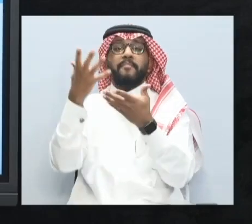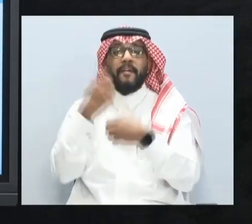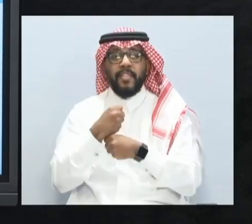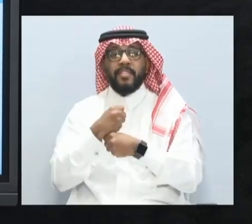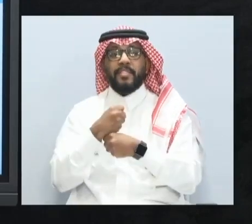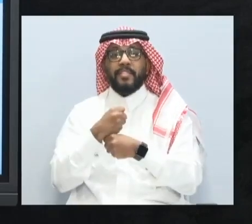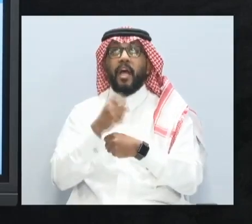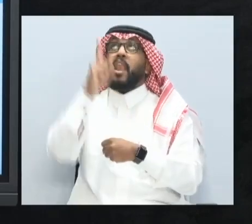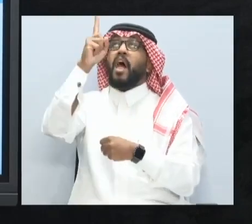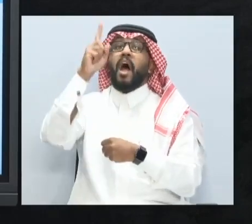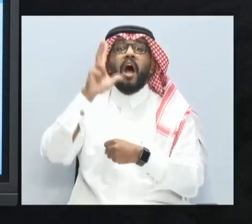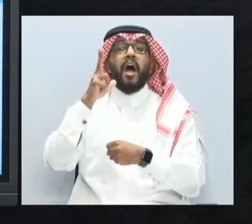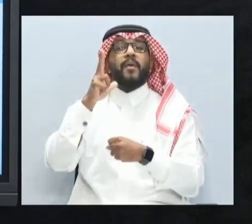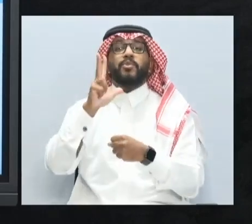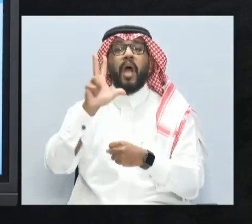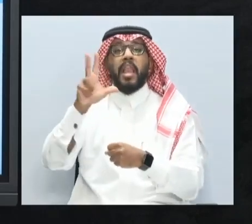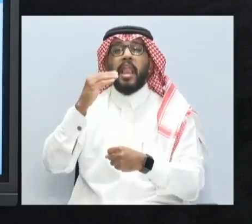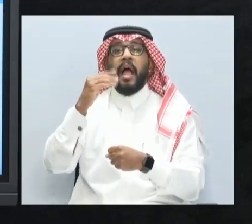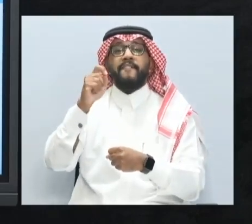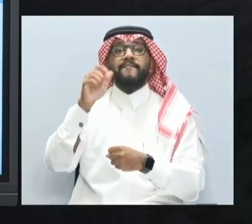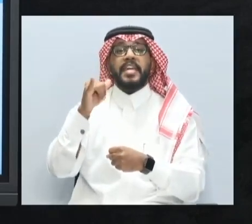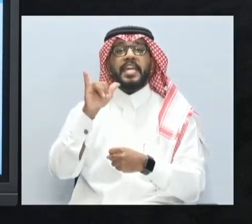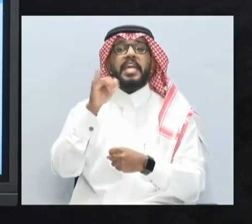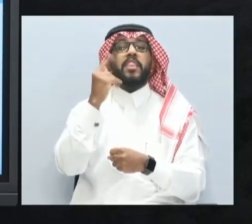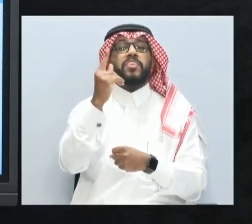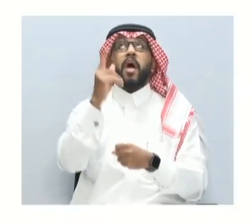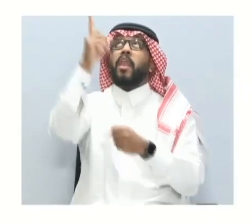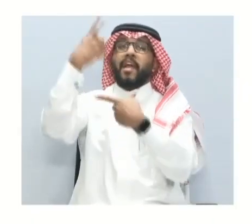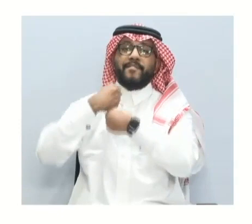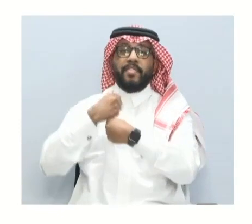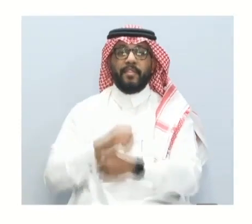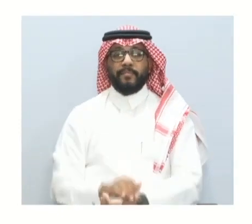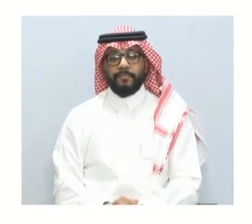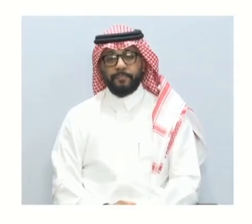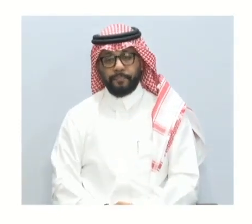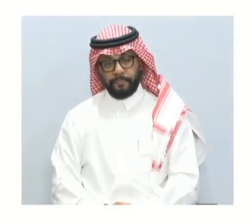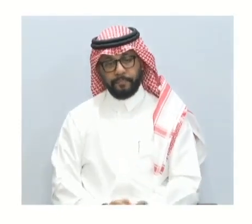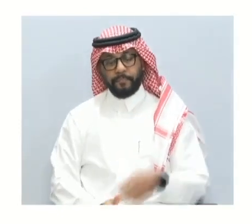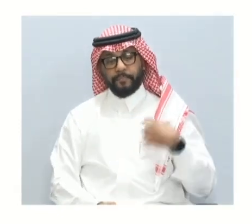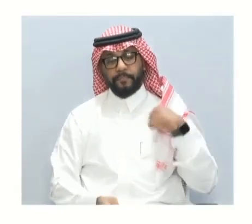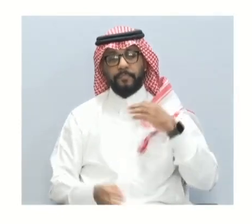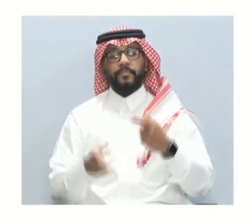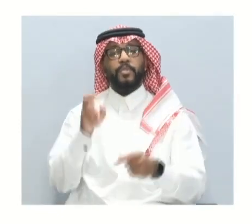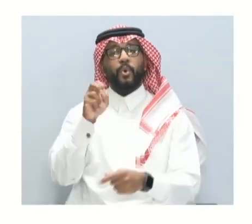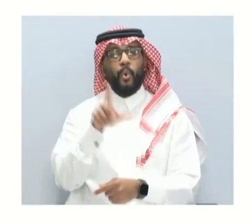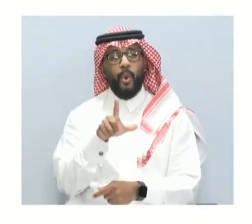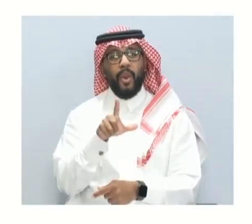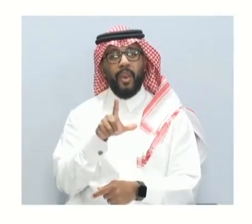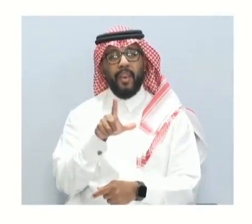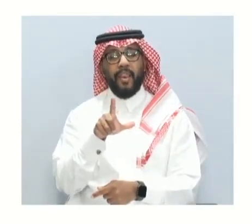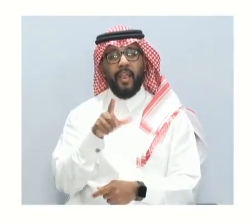حفيظا سبحانه وتعالى من ذلك التعوذ بالمعوذتين